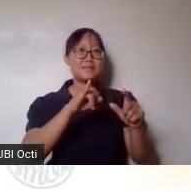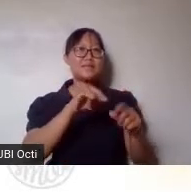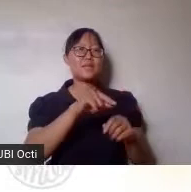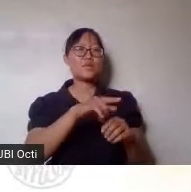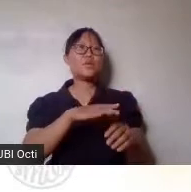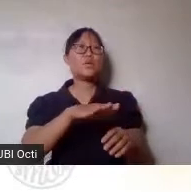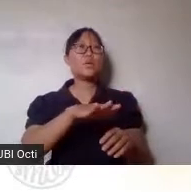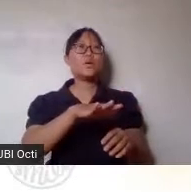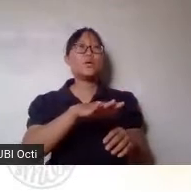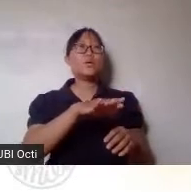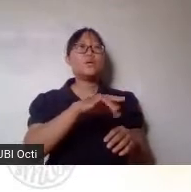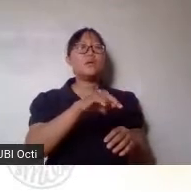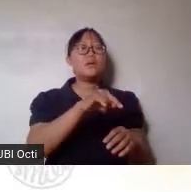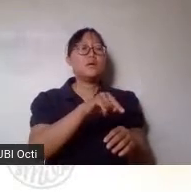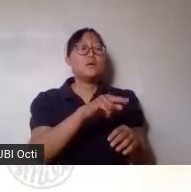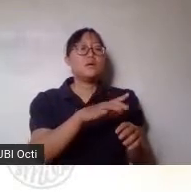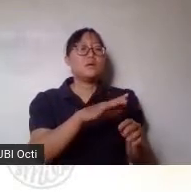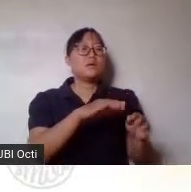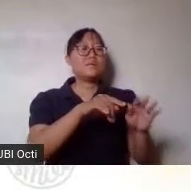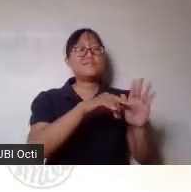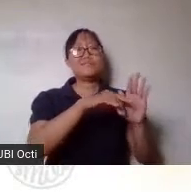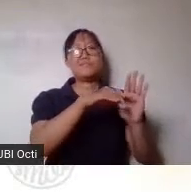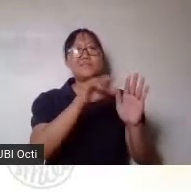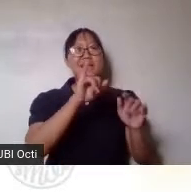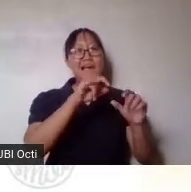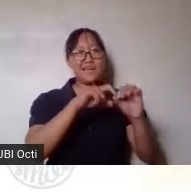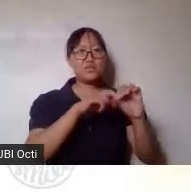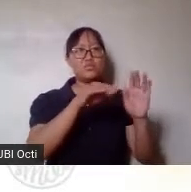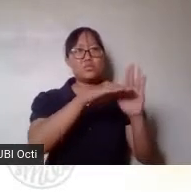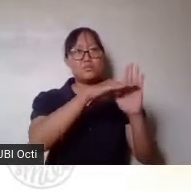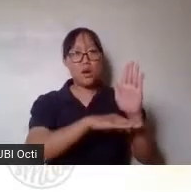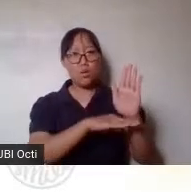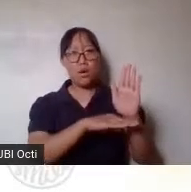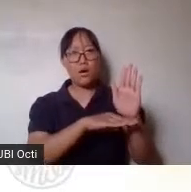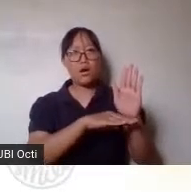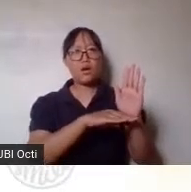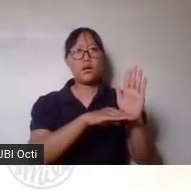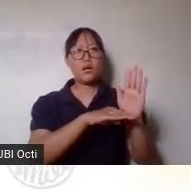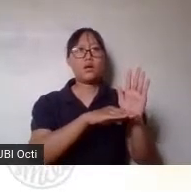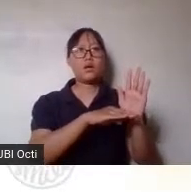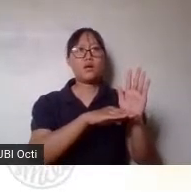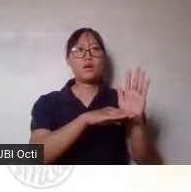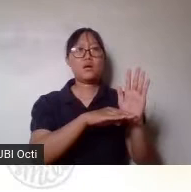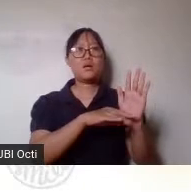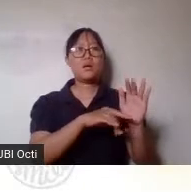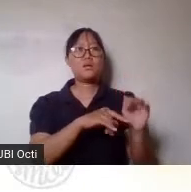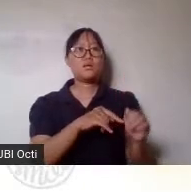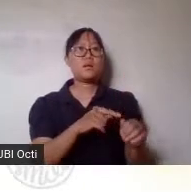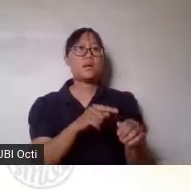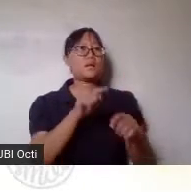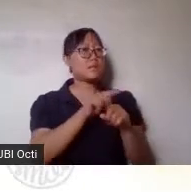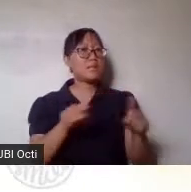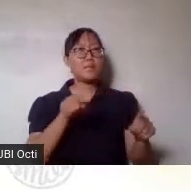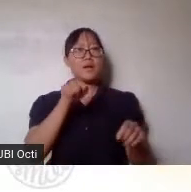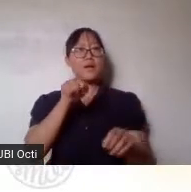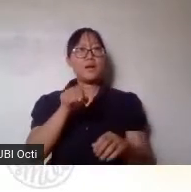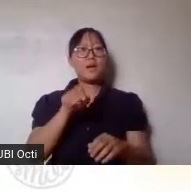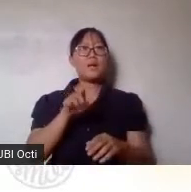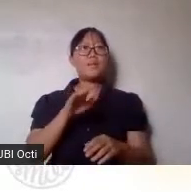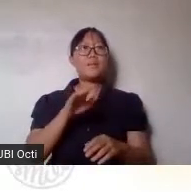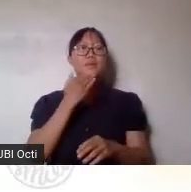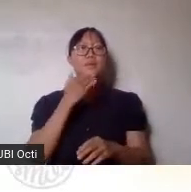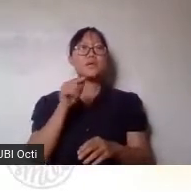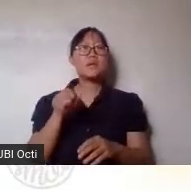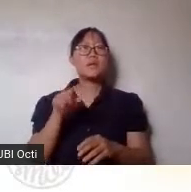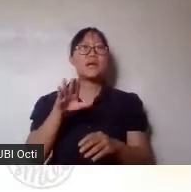berbeda dengan anak yang memang terdiagnosis sebagai disabilitas intelektual. Nah, oleh karena itu, penting sekali untuk